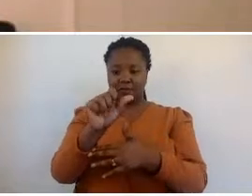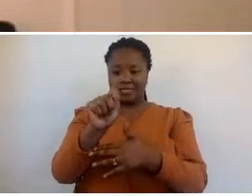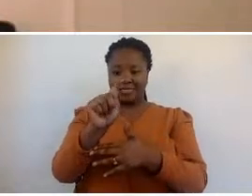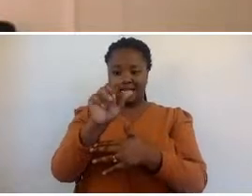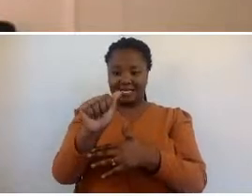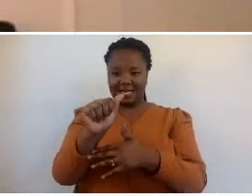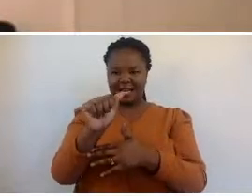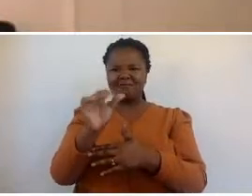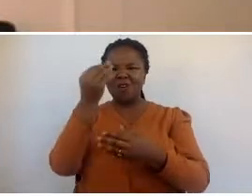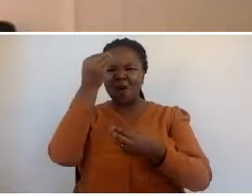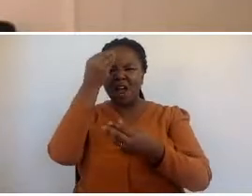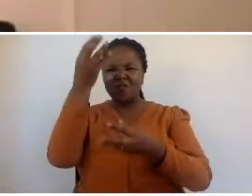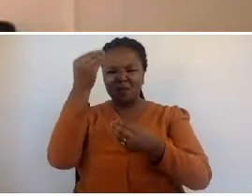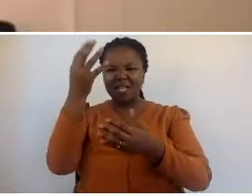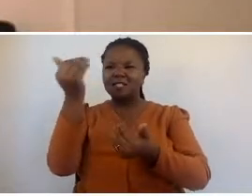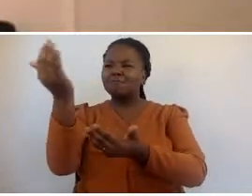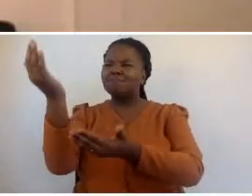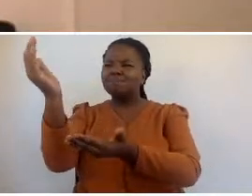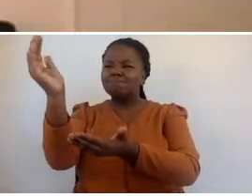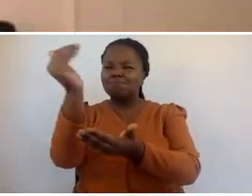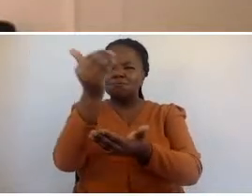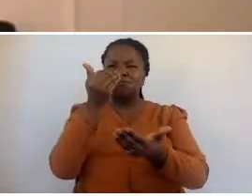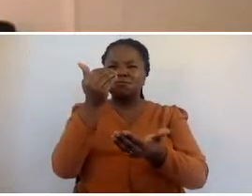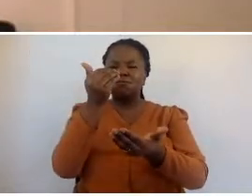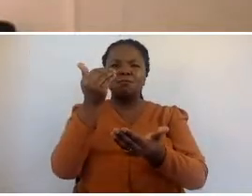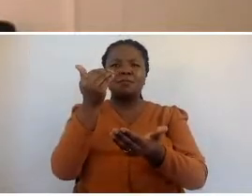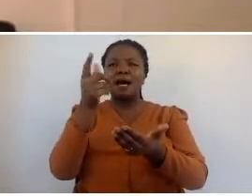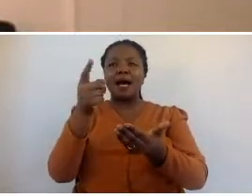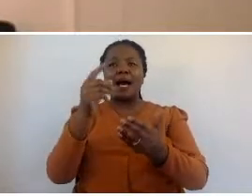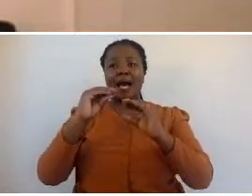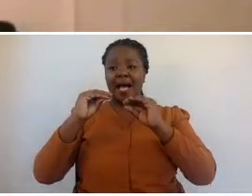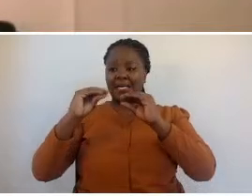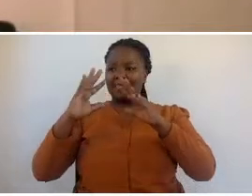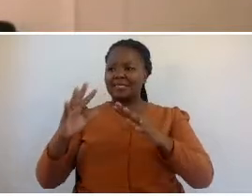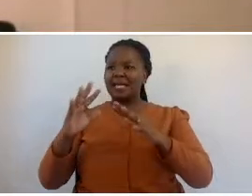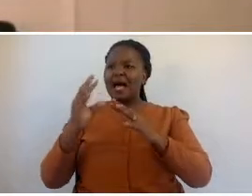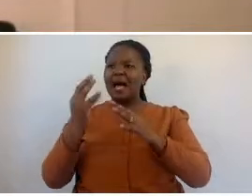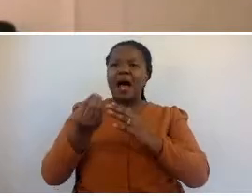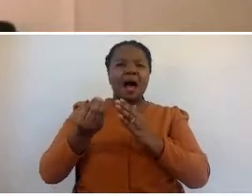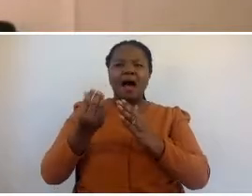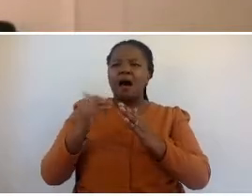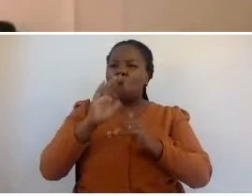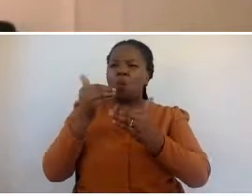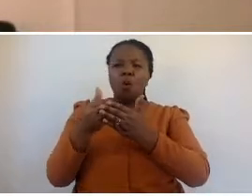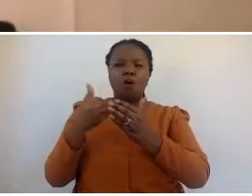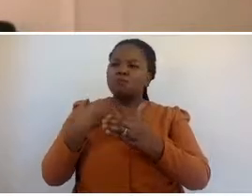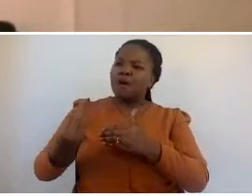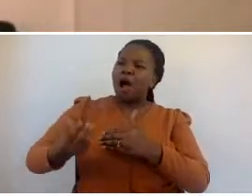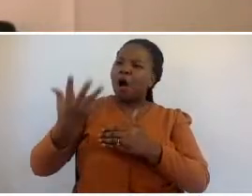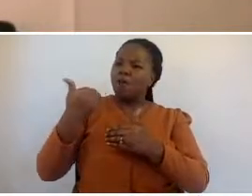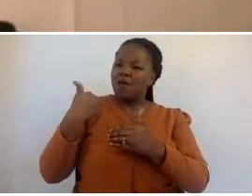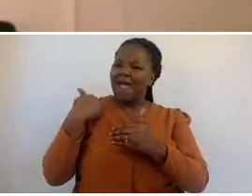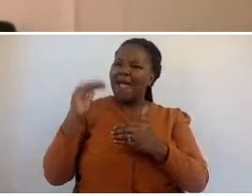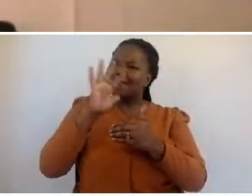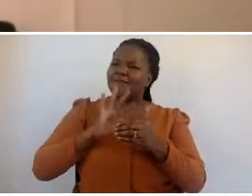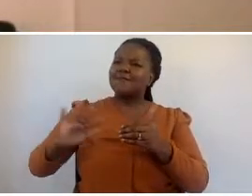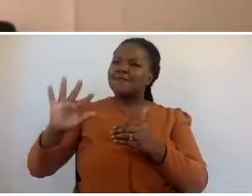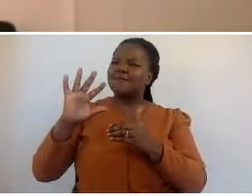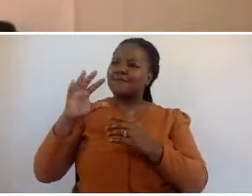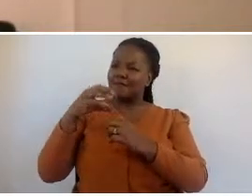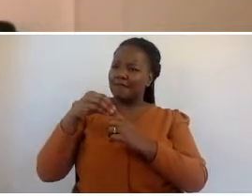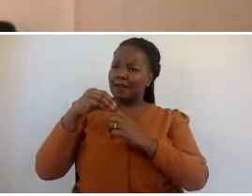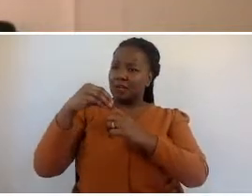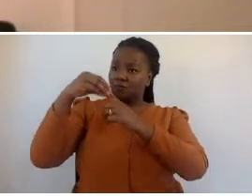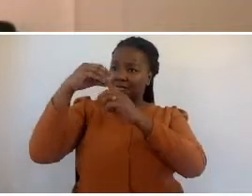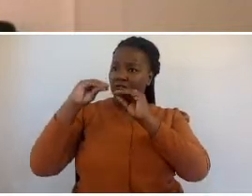le nombre d'enseignants que nous avons dans le pays. Nous devons savoir quel est le nombre d'enseignants qui sont formés à l'éducation spécialisée.